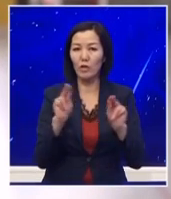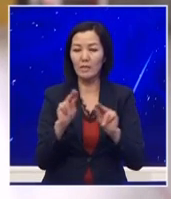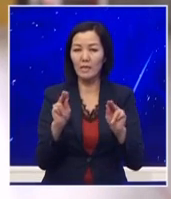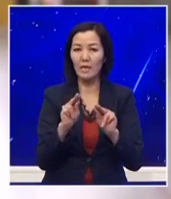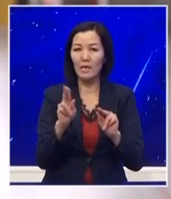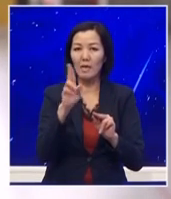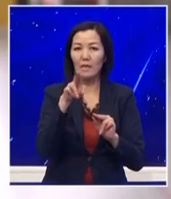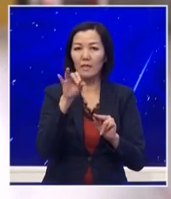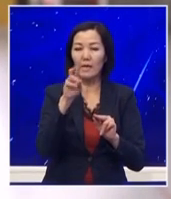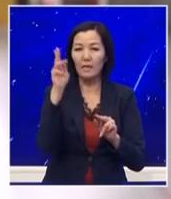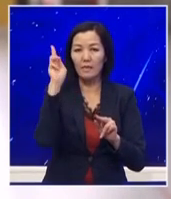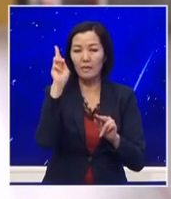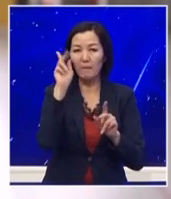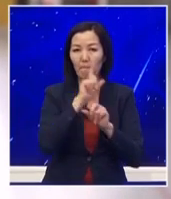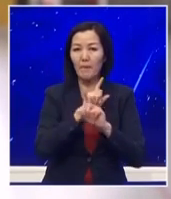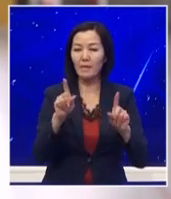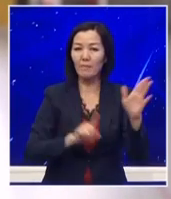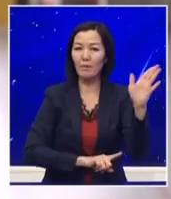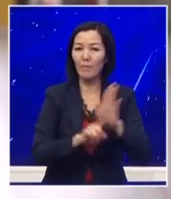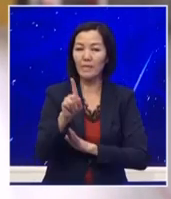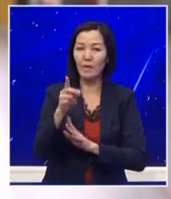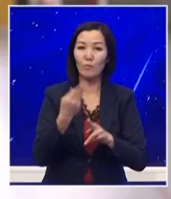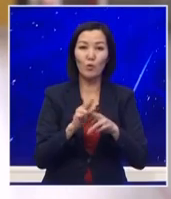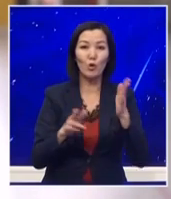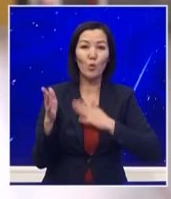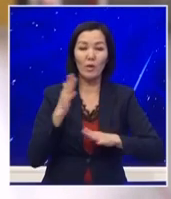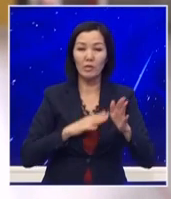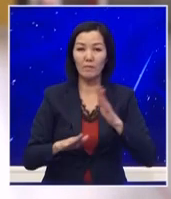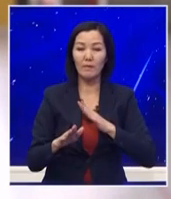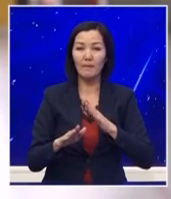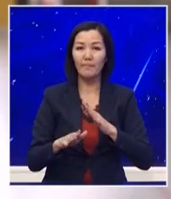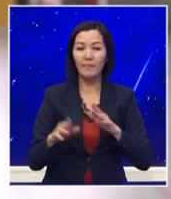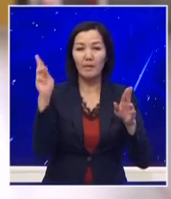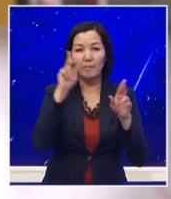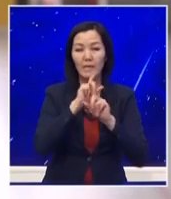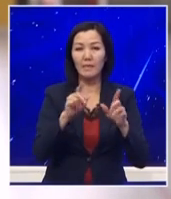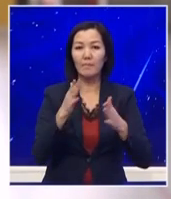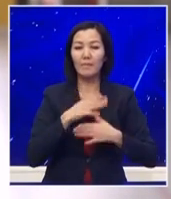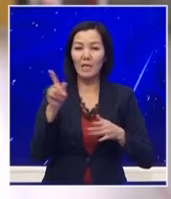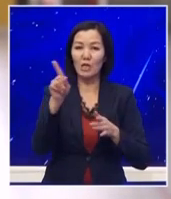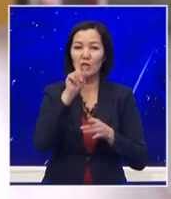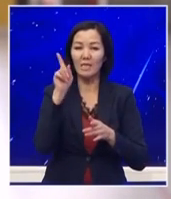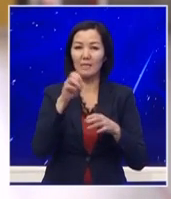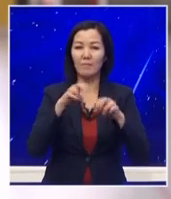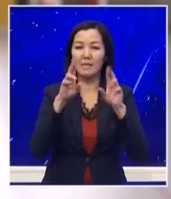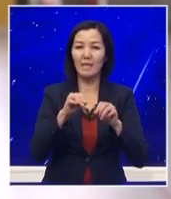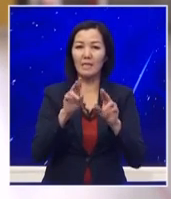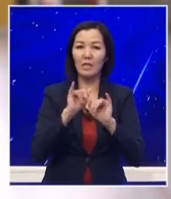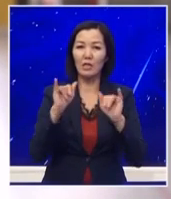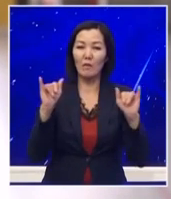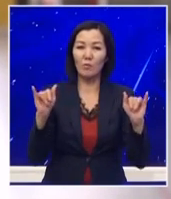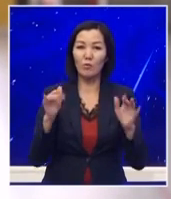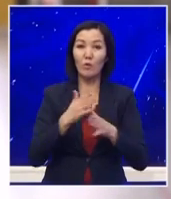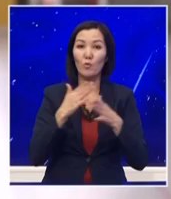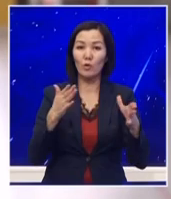дар инновациялық мектебінде бастағаным өте қатты қуанамын. Себебі осы дар инновациялық мектебі бізге жас мамандардың жан жақты жетілуіне